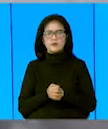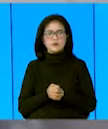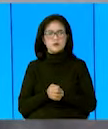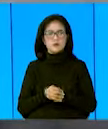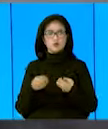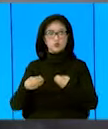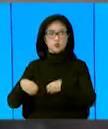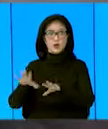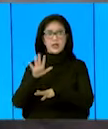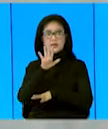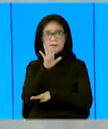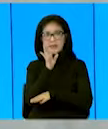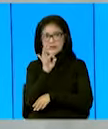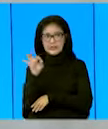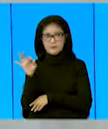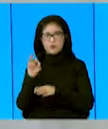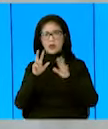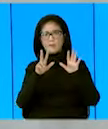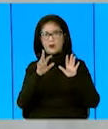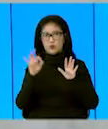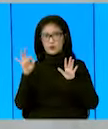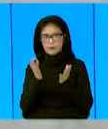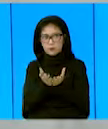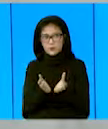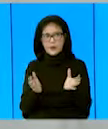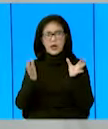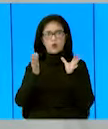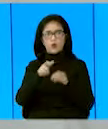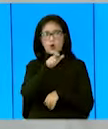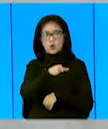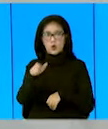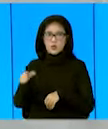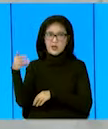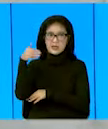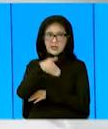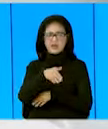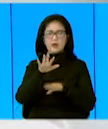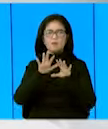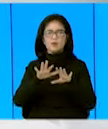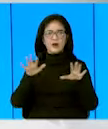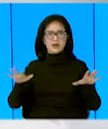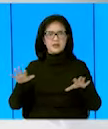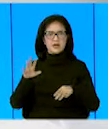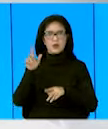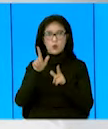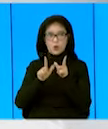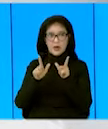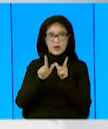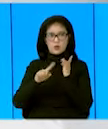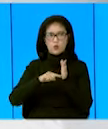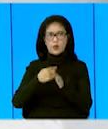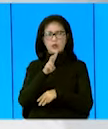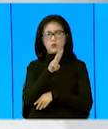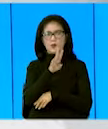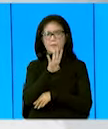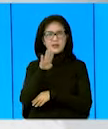Dijual seharga Rp5.000 dan Rp8.000 untuk porsi jumbo, membuat banyak pelanggan yang datang. Dalam sehari, warung yang sudah ada sejak 24